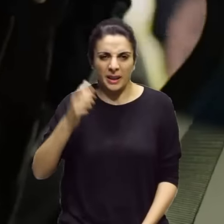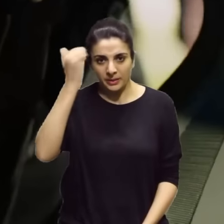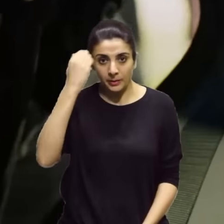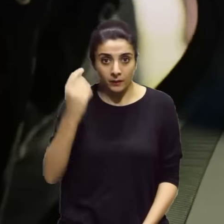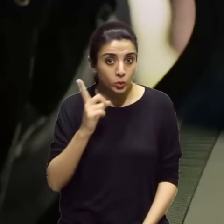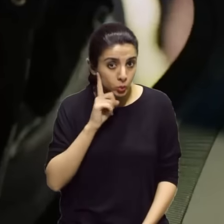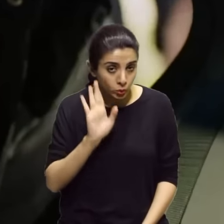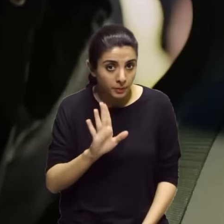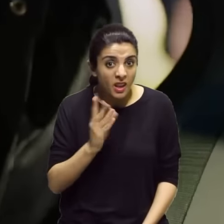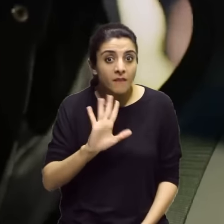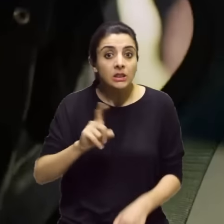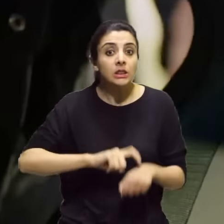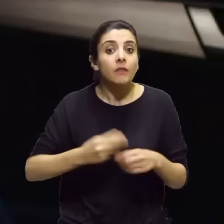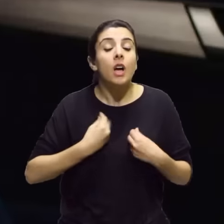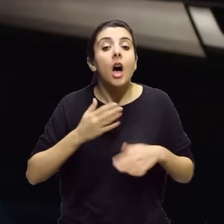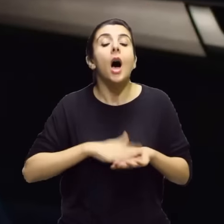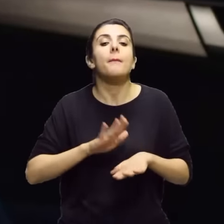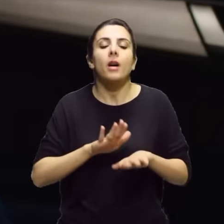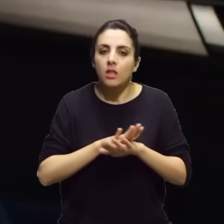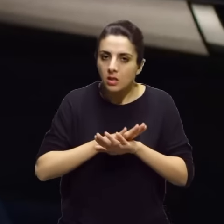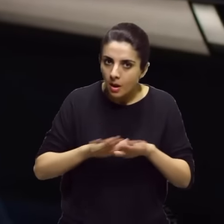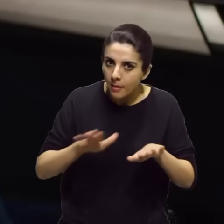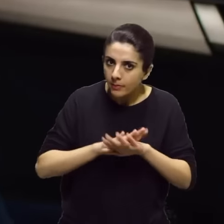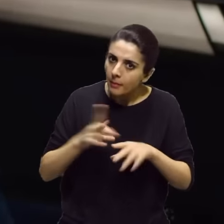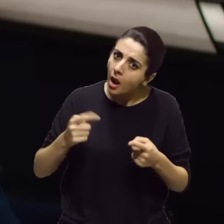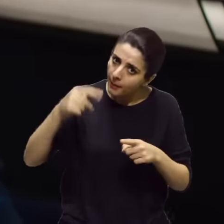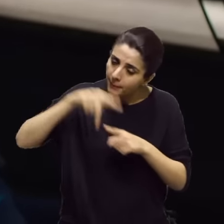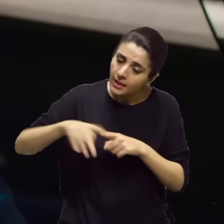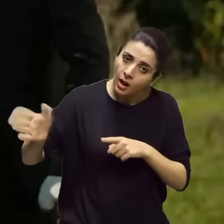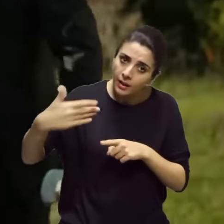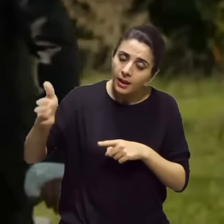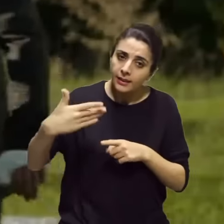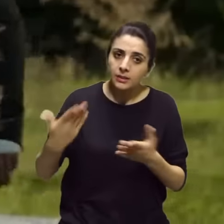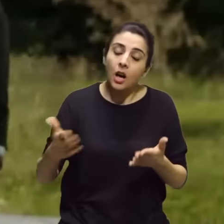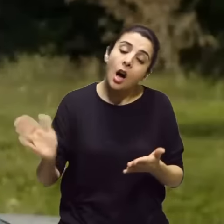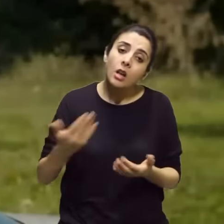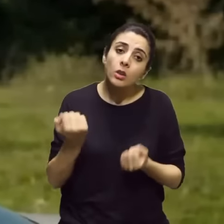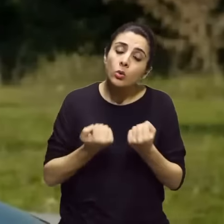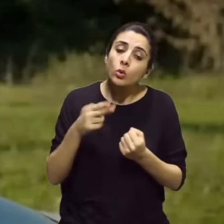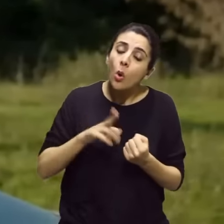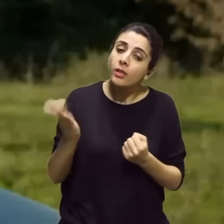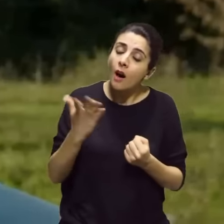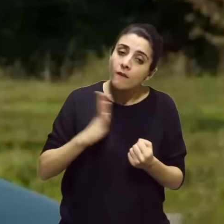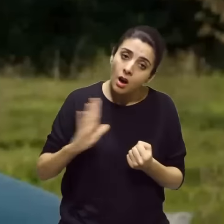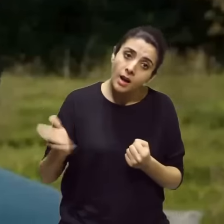ederim duydun mu? Daha fazla sinirimi bozma. Tamam Sinan bin hadi arabaya bin. Hadi daha yolumuz var Akif sen de hadi.